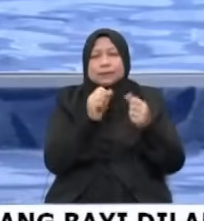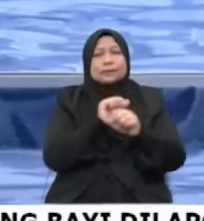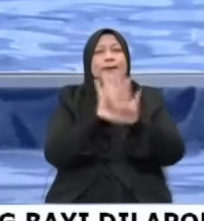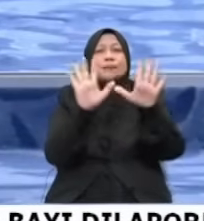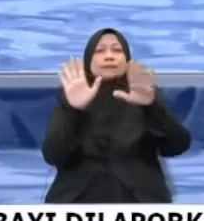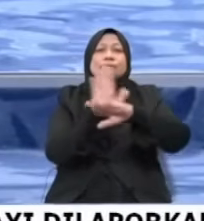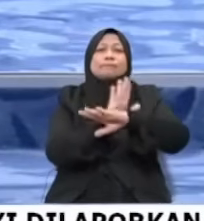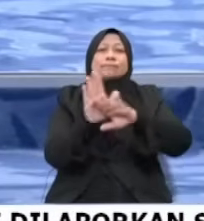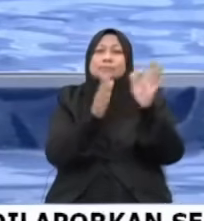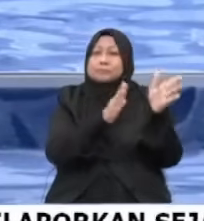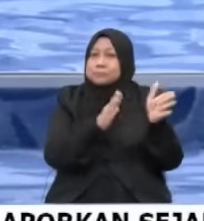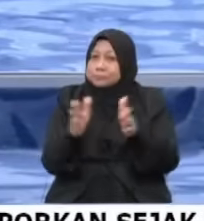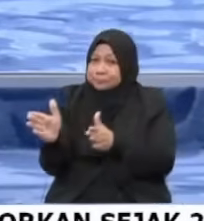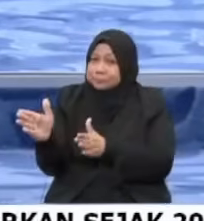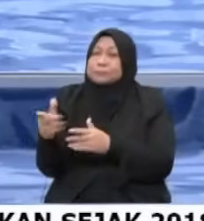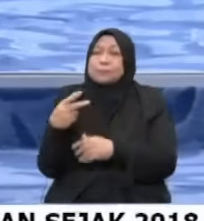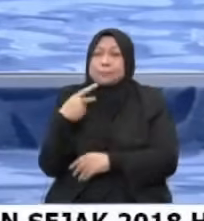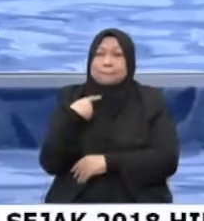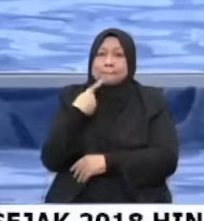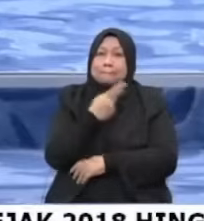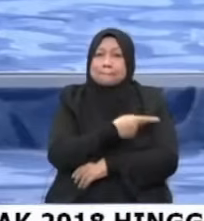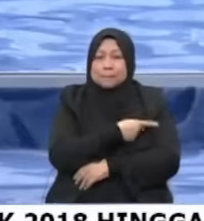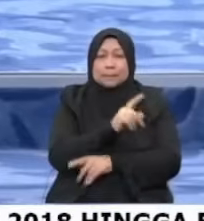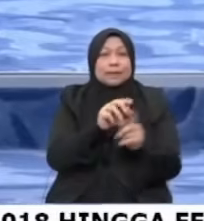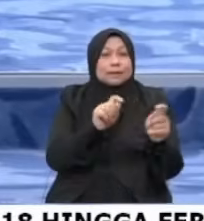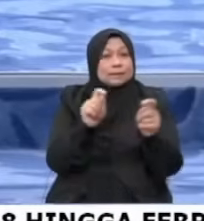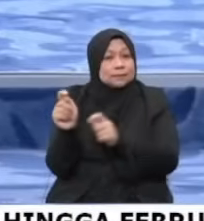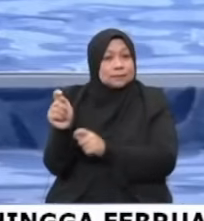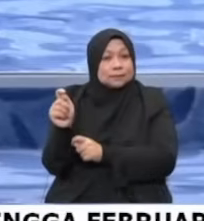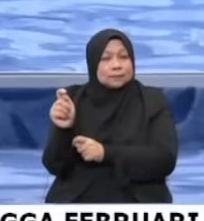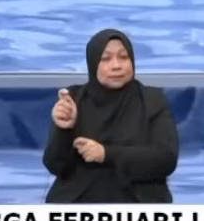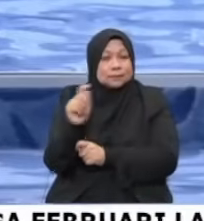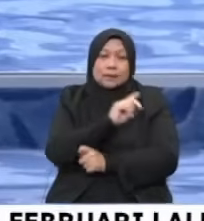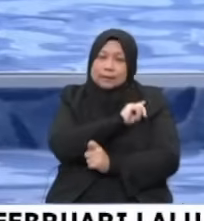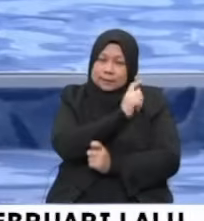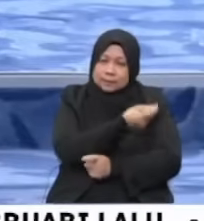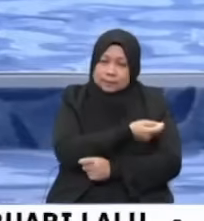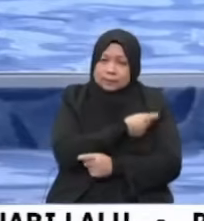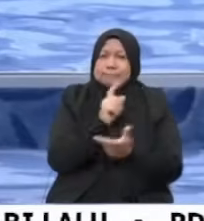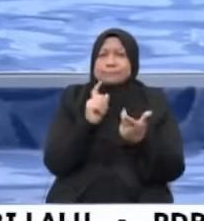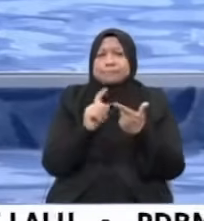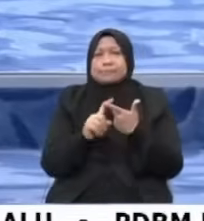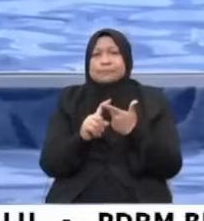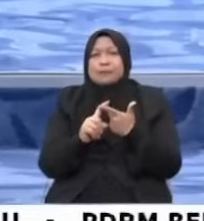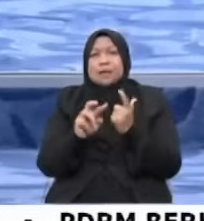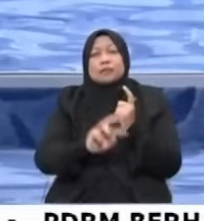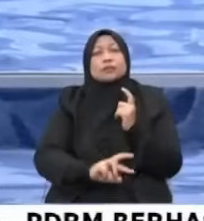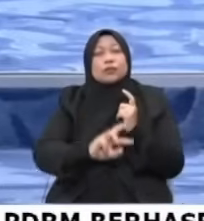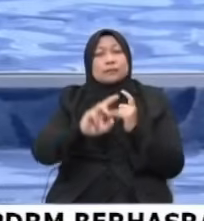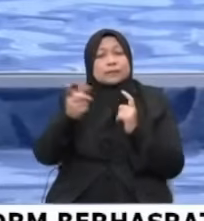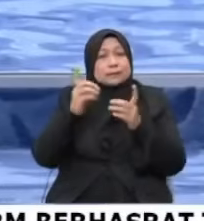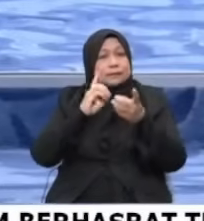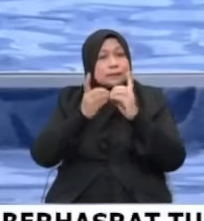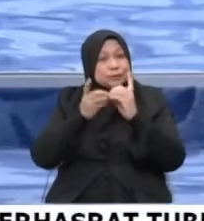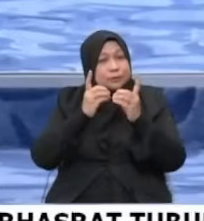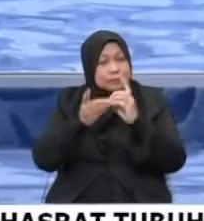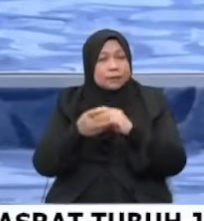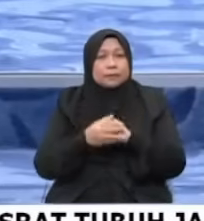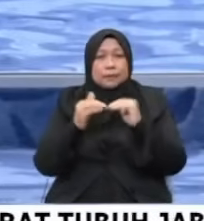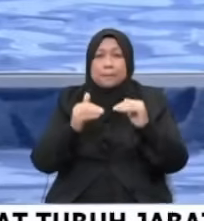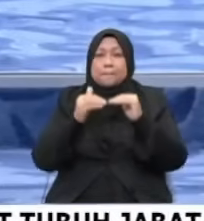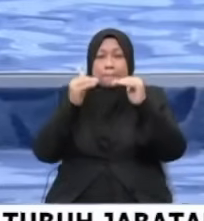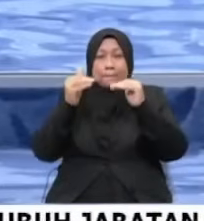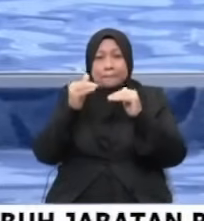jelas kita ada transisi tenaga dan transformasi digital